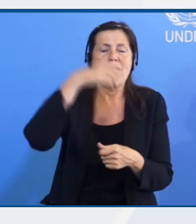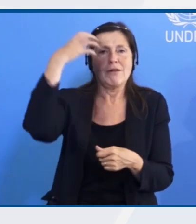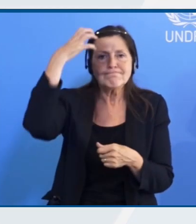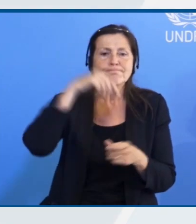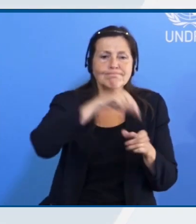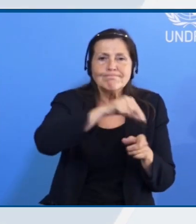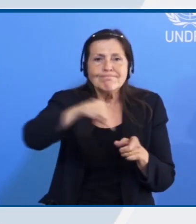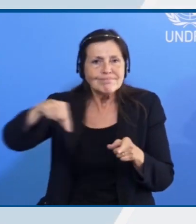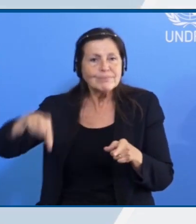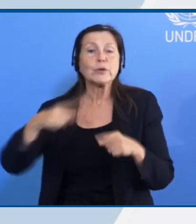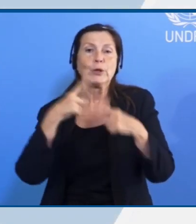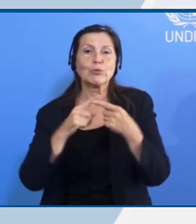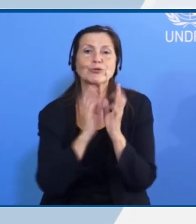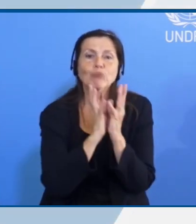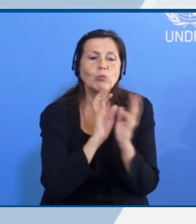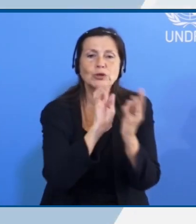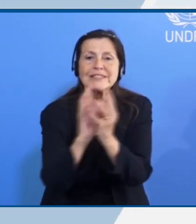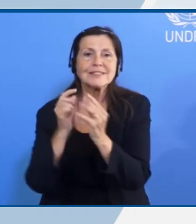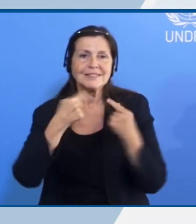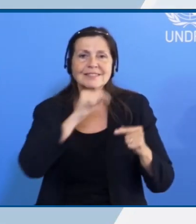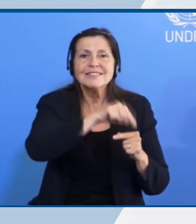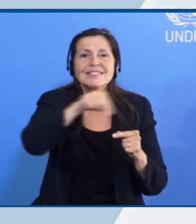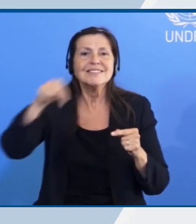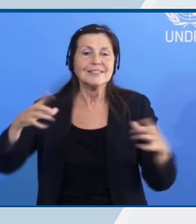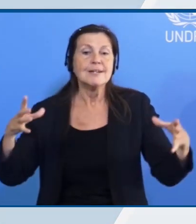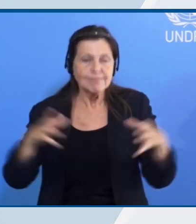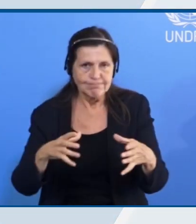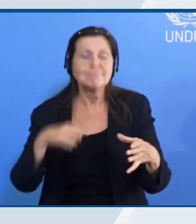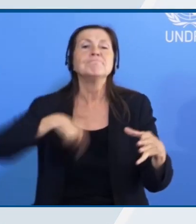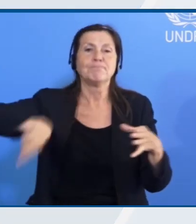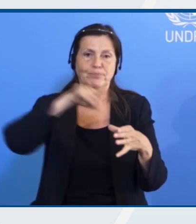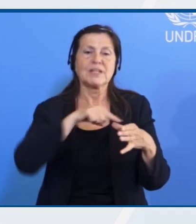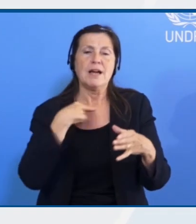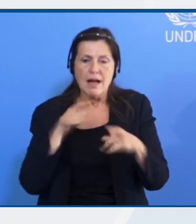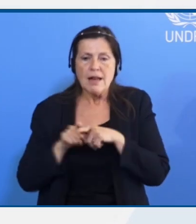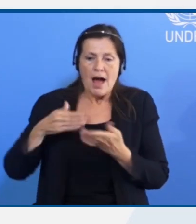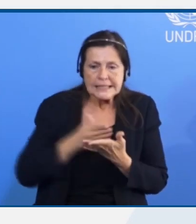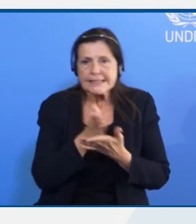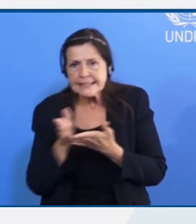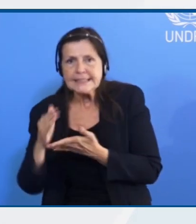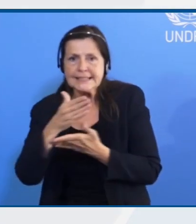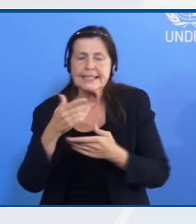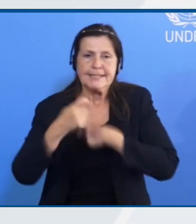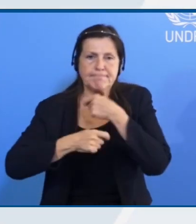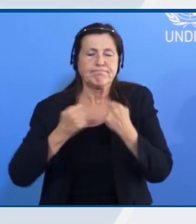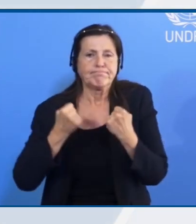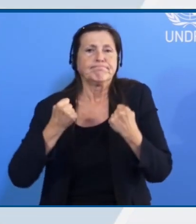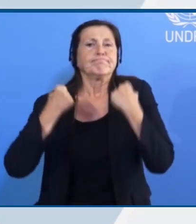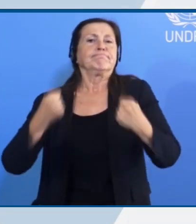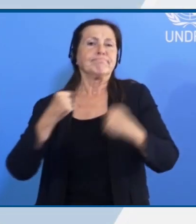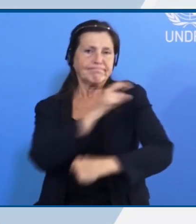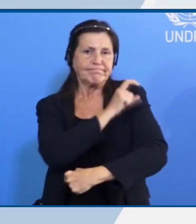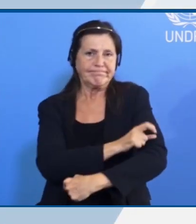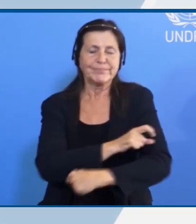Così, attraverso una cooperazione ambiziosa e politicamente guidata, avremo la possibilità di condividere esperienze e soluzioni operative di